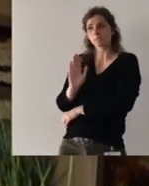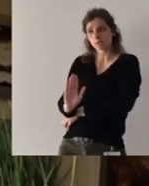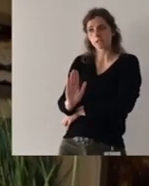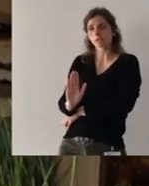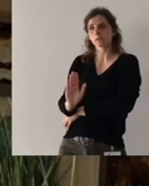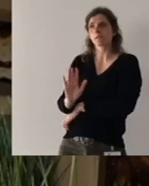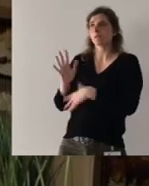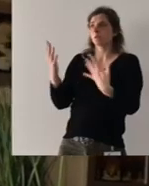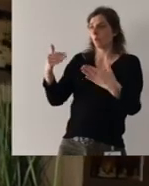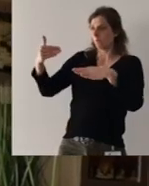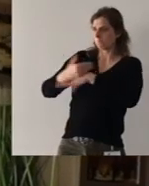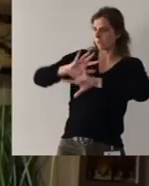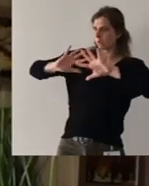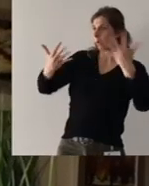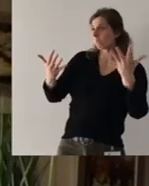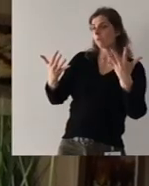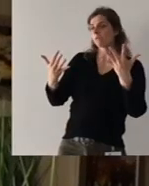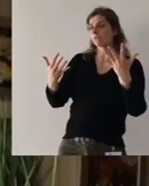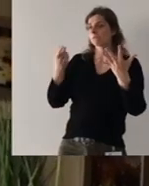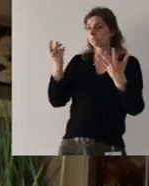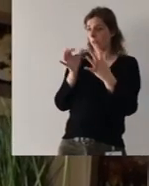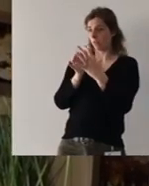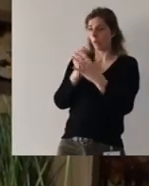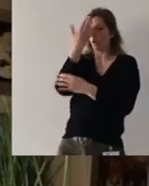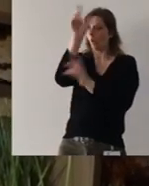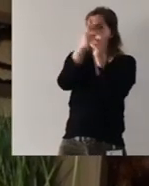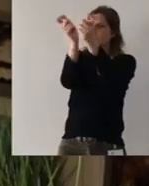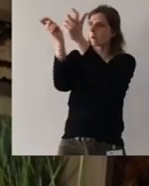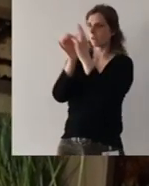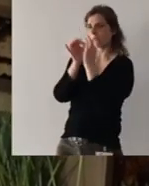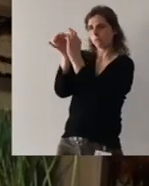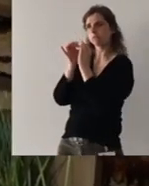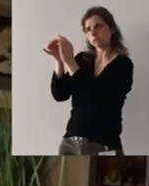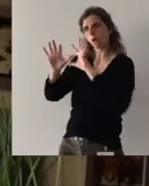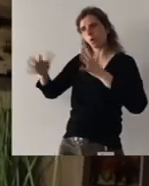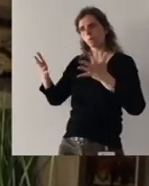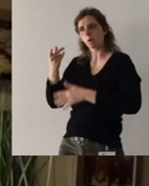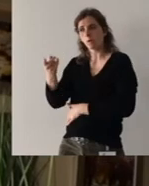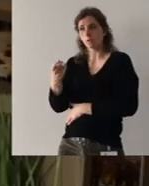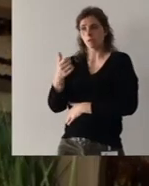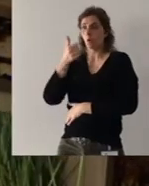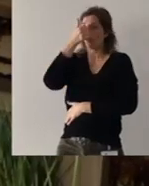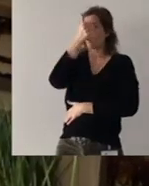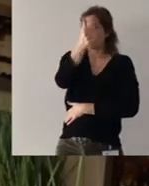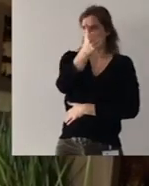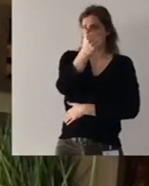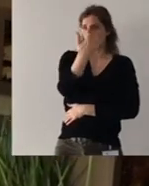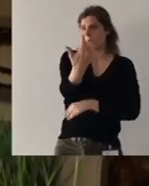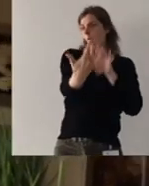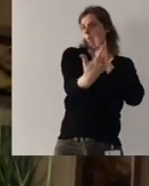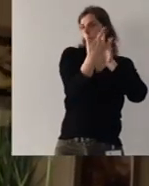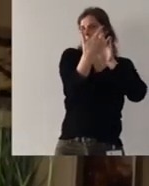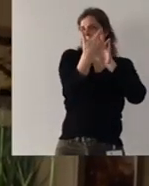l'ensemble donc, de la Somme. Comment ça se passe, les relations avec les autres centres hospitaliers? C'est